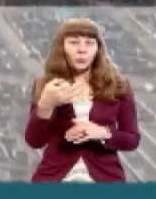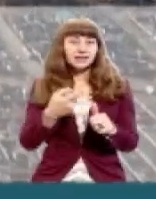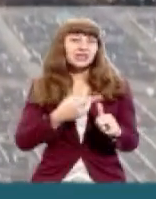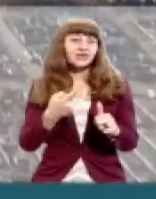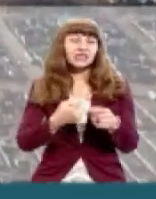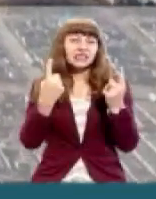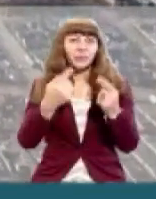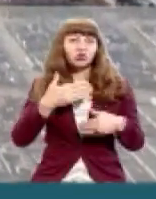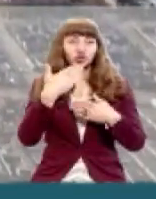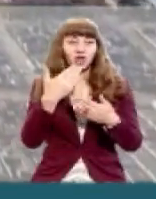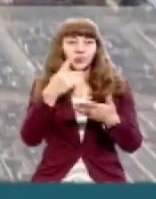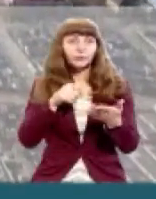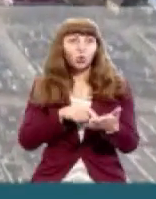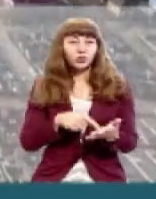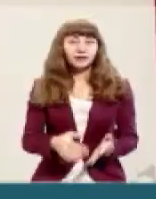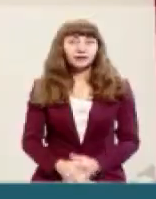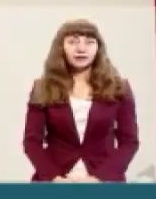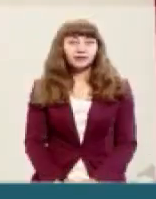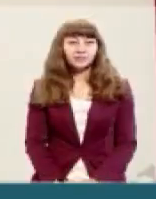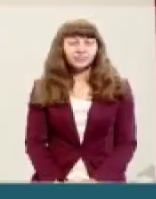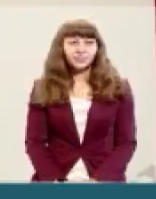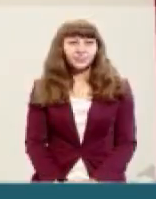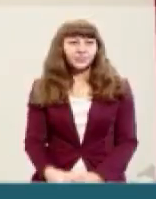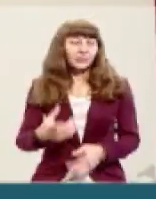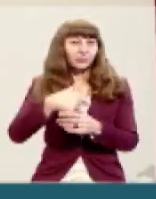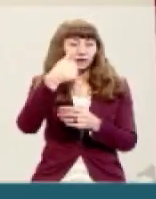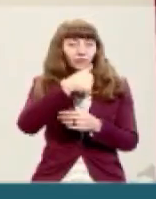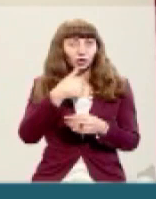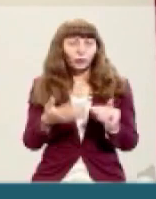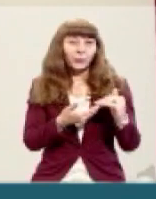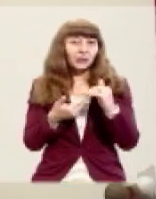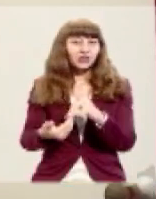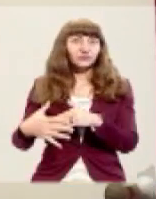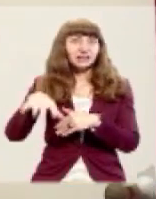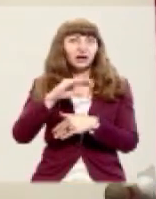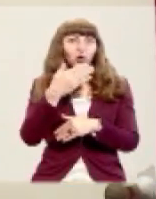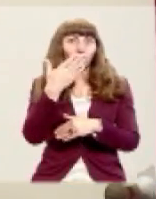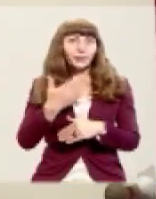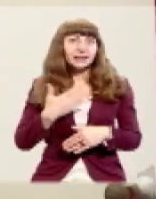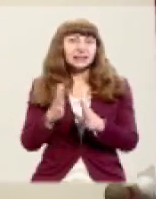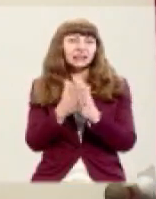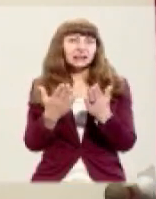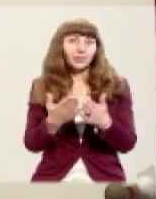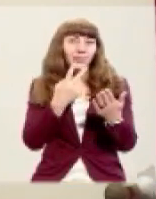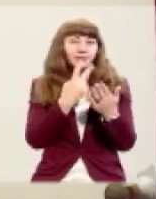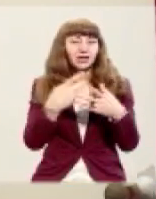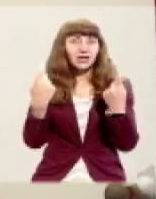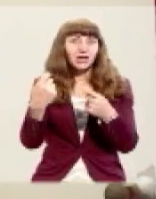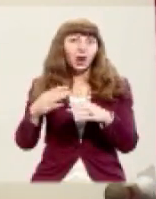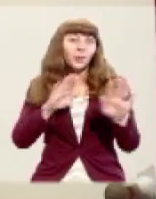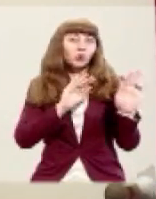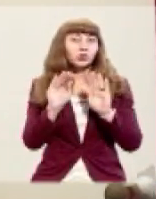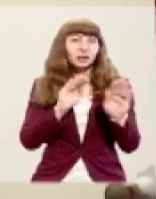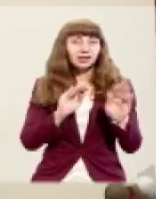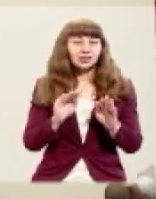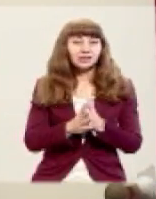тануы кездейсоқ емес, дейді Мәжит Шүленов. В этом году вновь всех любителей книги приглашаем 18-19 августа. Биылда барша